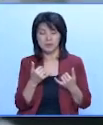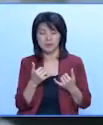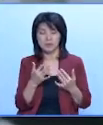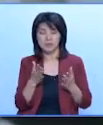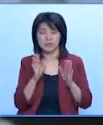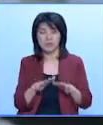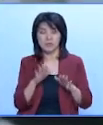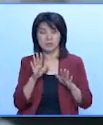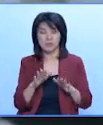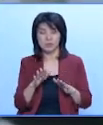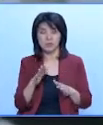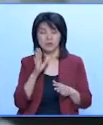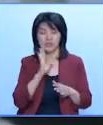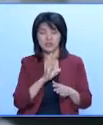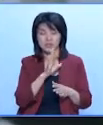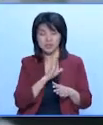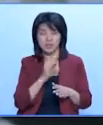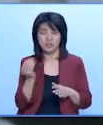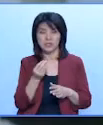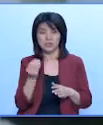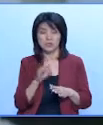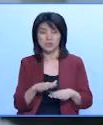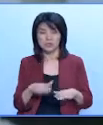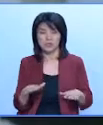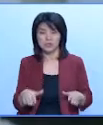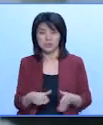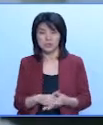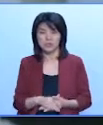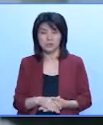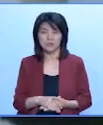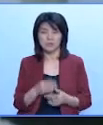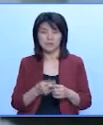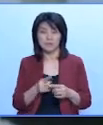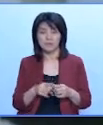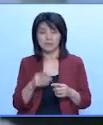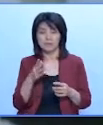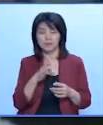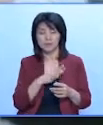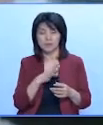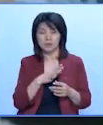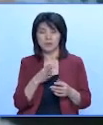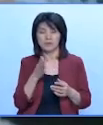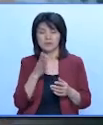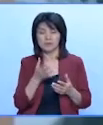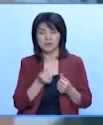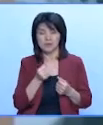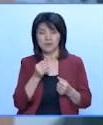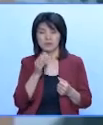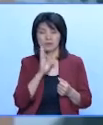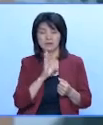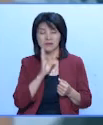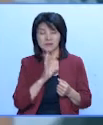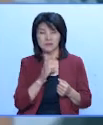қалған. Сол кезде елдің ауыр жүгі 17 жасар бозбаланың мойнына артылды. Кейін 1942 жылы өзі сұранып,